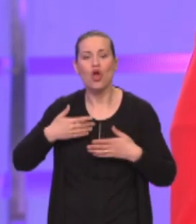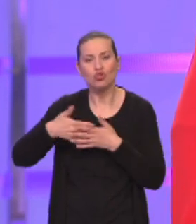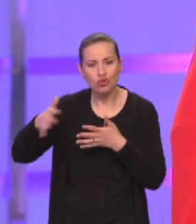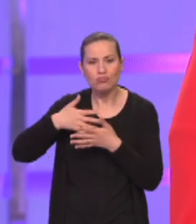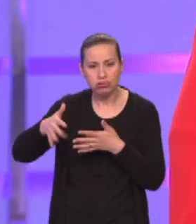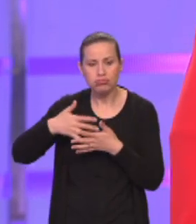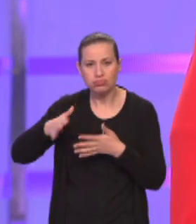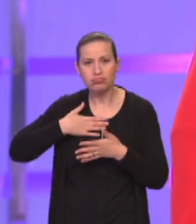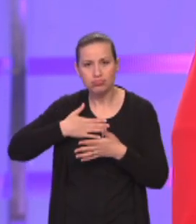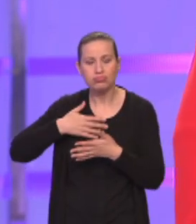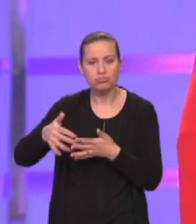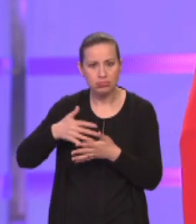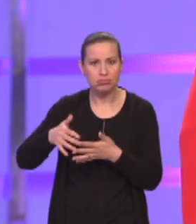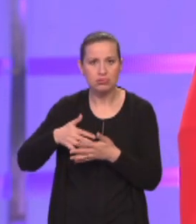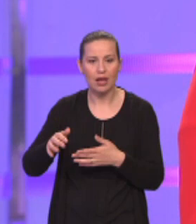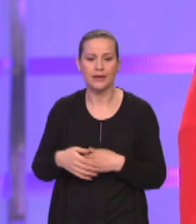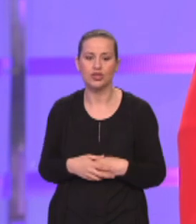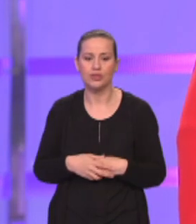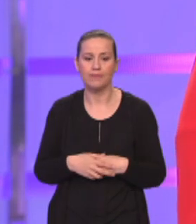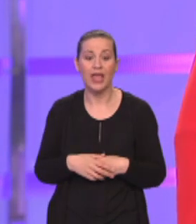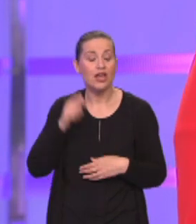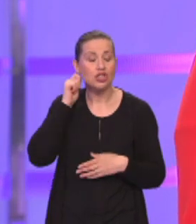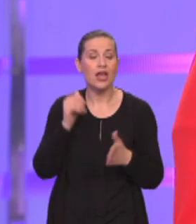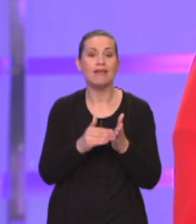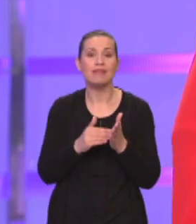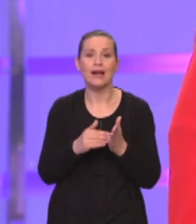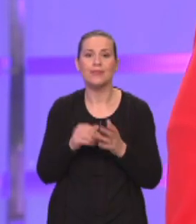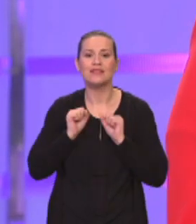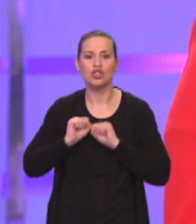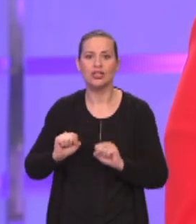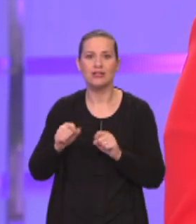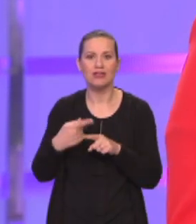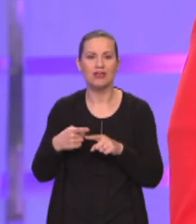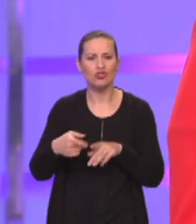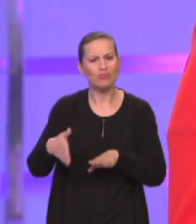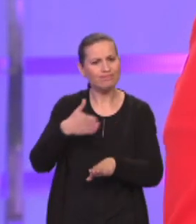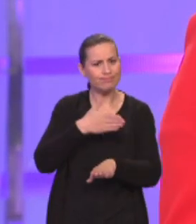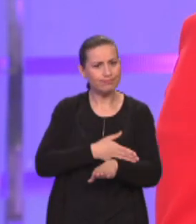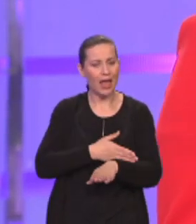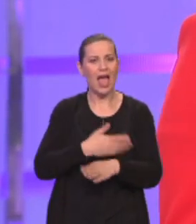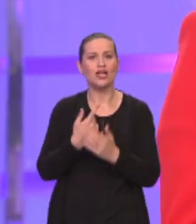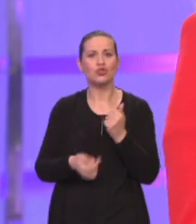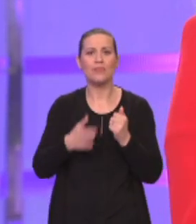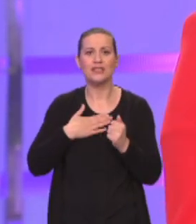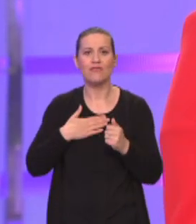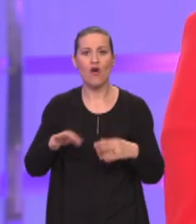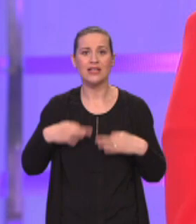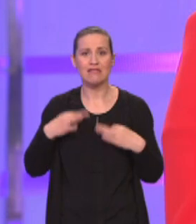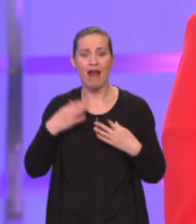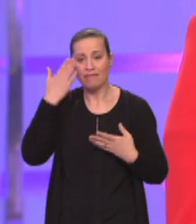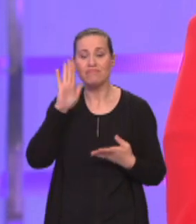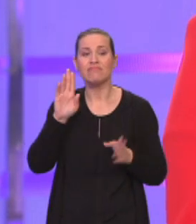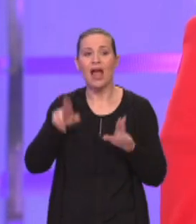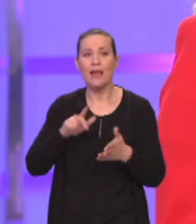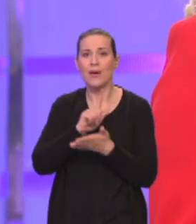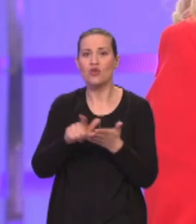Dakle, te, smatram, žene treba zaštititi jer će one već jako rano izgubiti i svoje zdravlje. Ne znam da li uopće